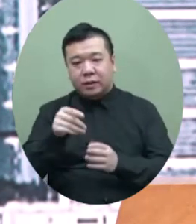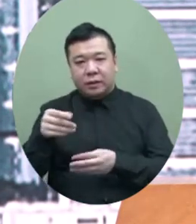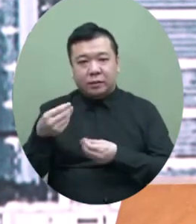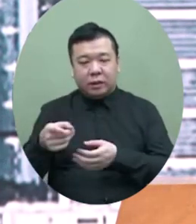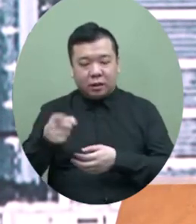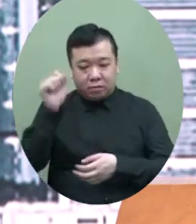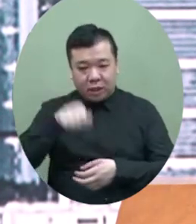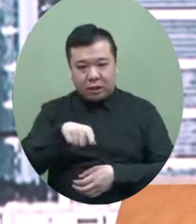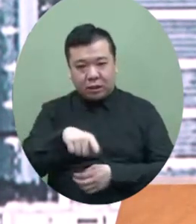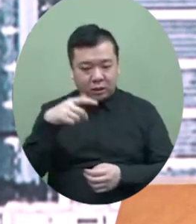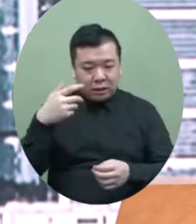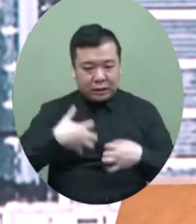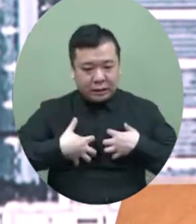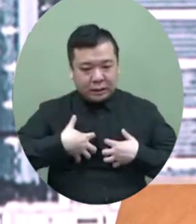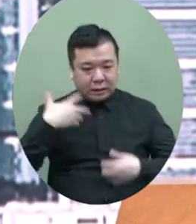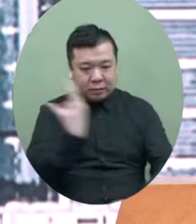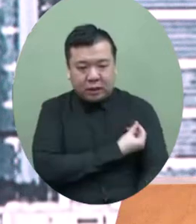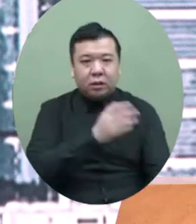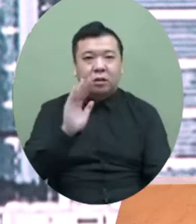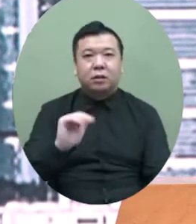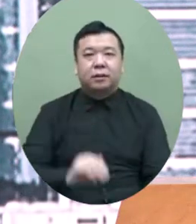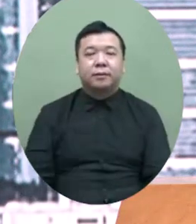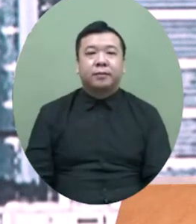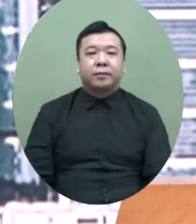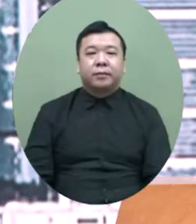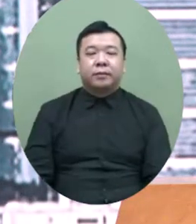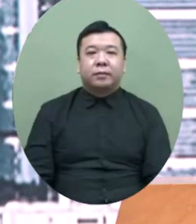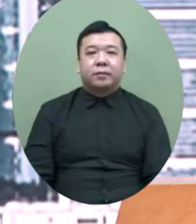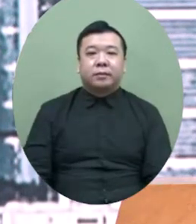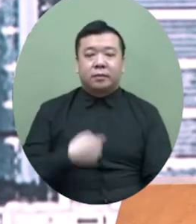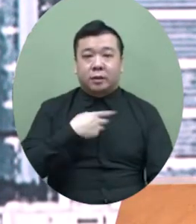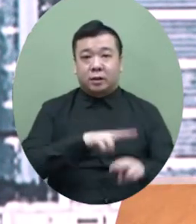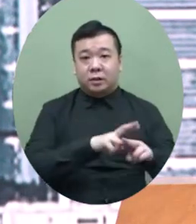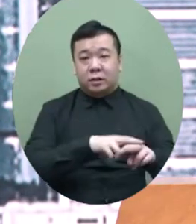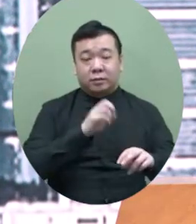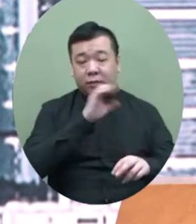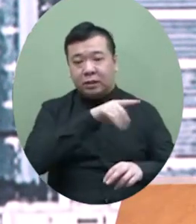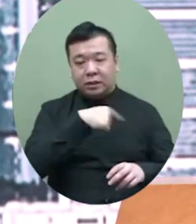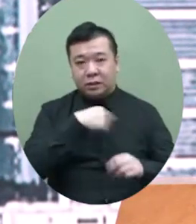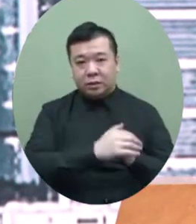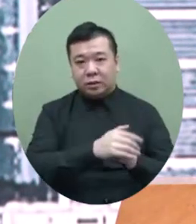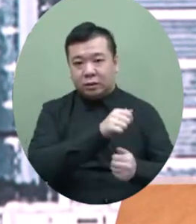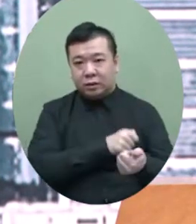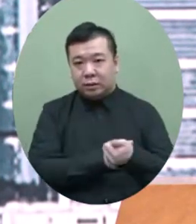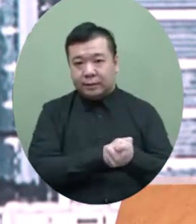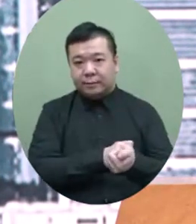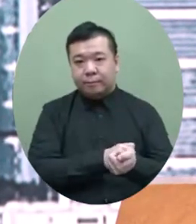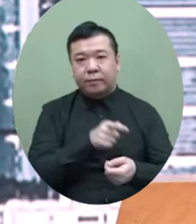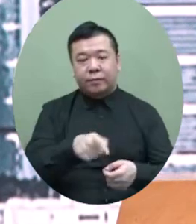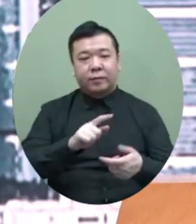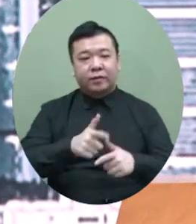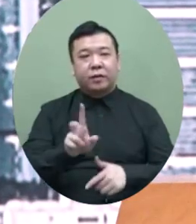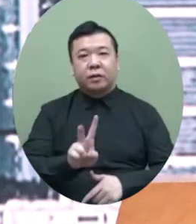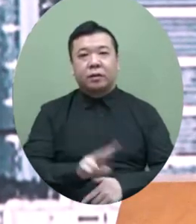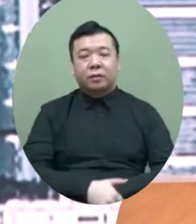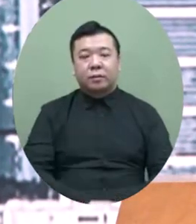到去認可喺香港作緊急使用。咁啊，所以我向中央即係要求支持咧，都係呢一方面，